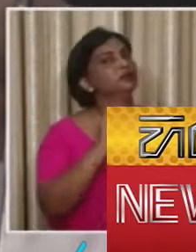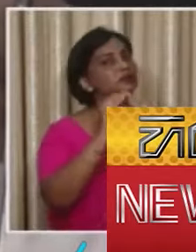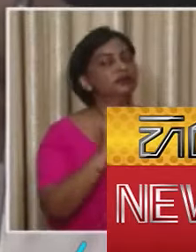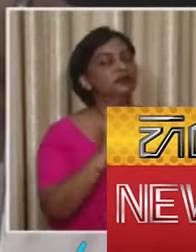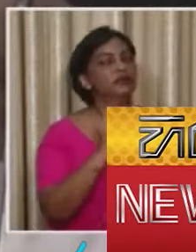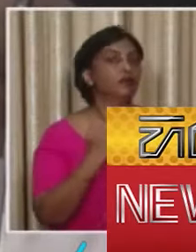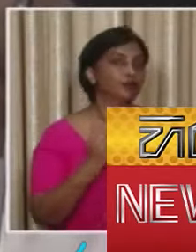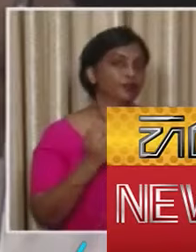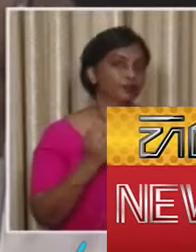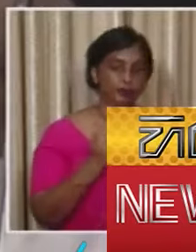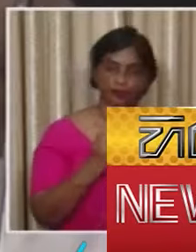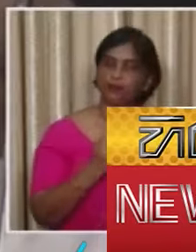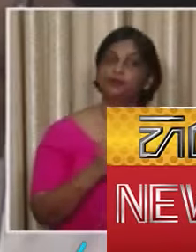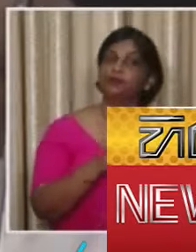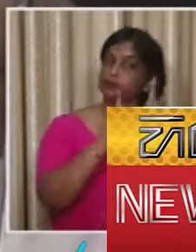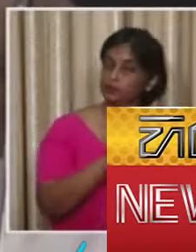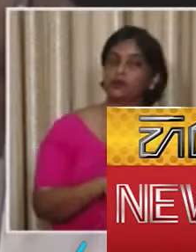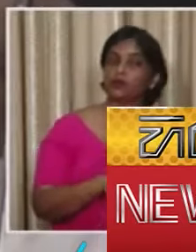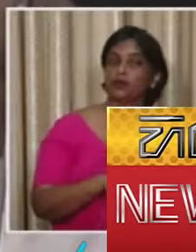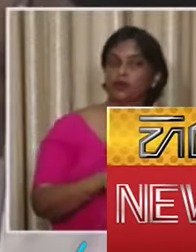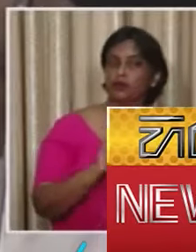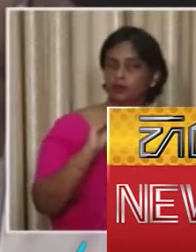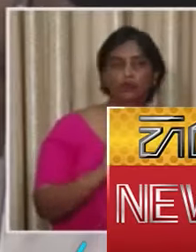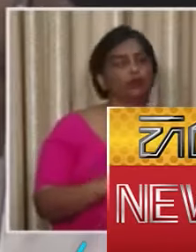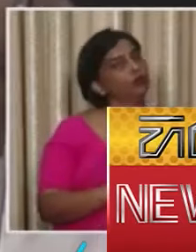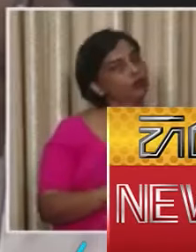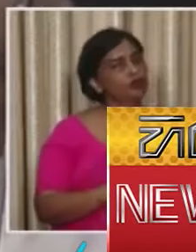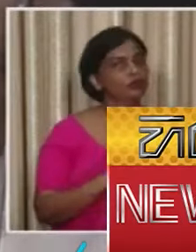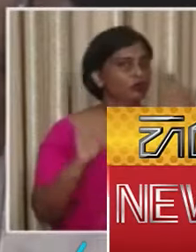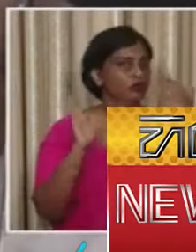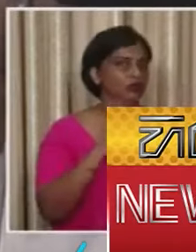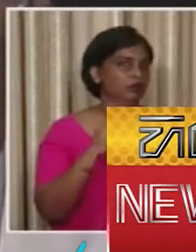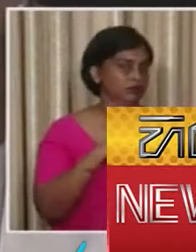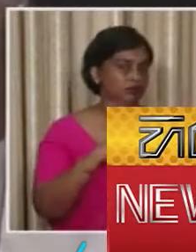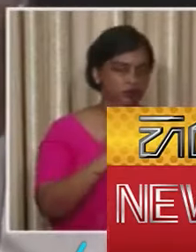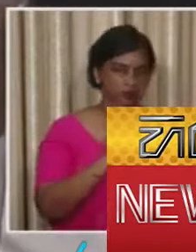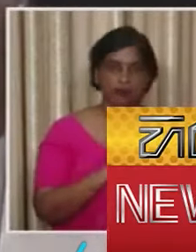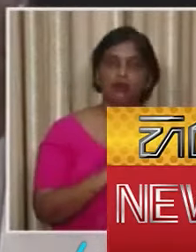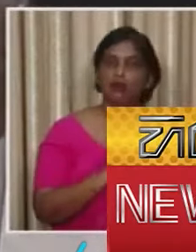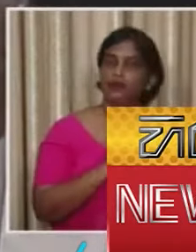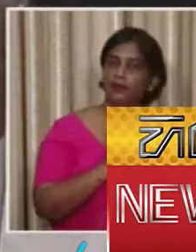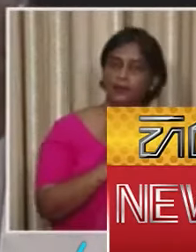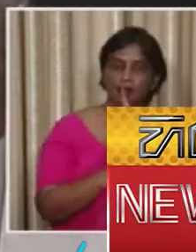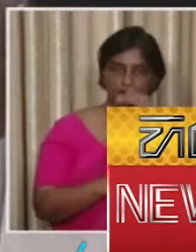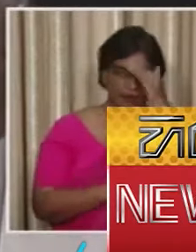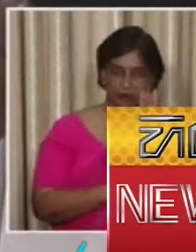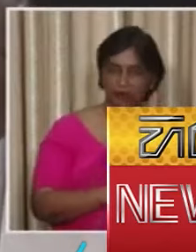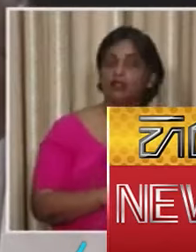ගැනීමට අපට පුළුවන් වෙනවා. ඒ වගේම සැලකිය යුතු මූල්‍ය අවකාශයන් උදා වෙනවා. ගරු